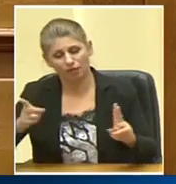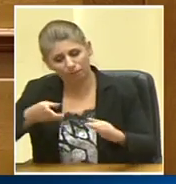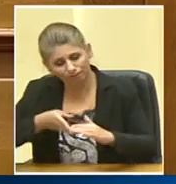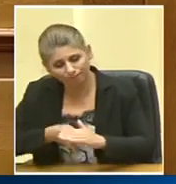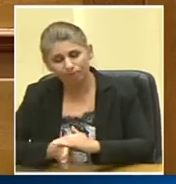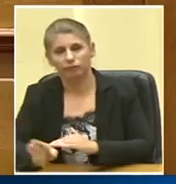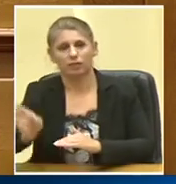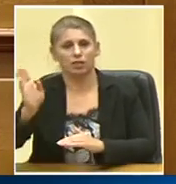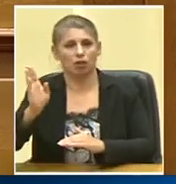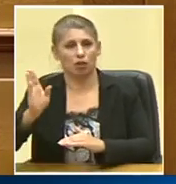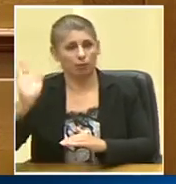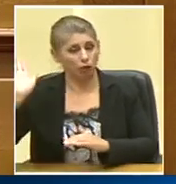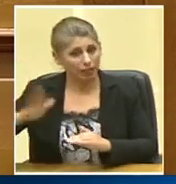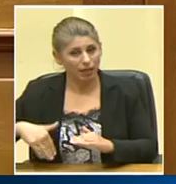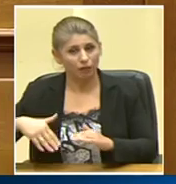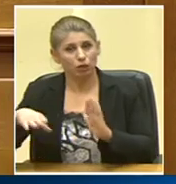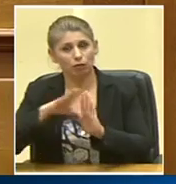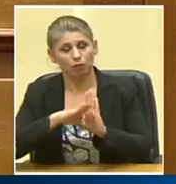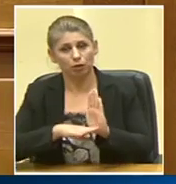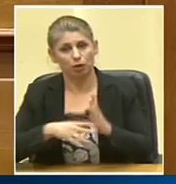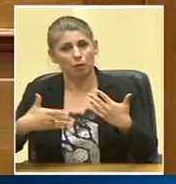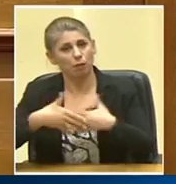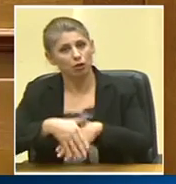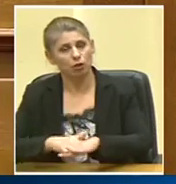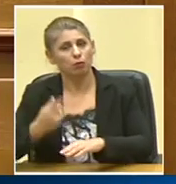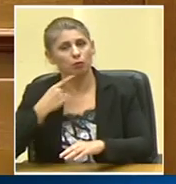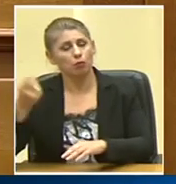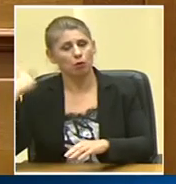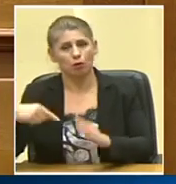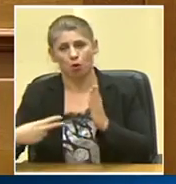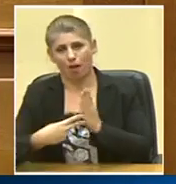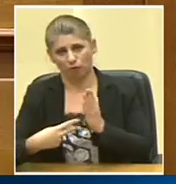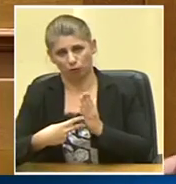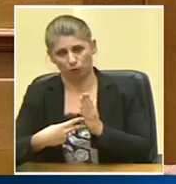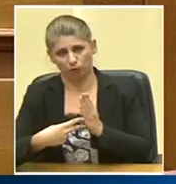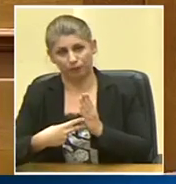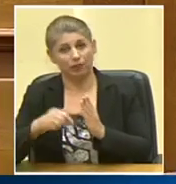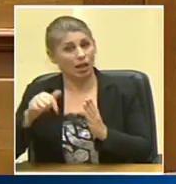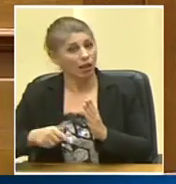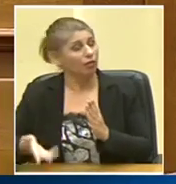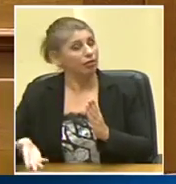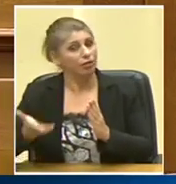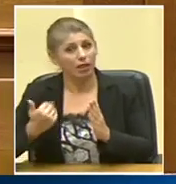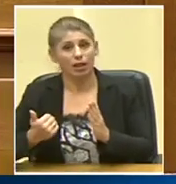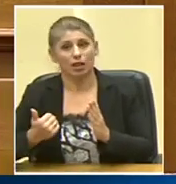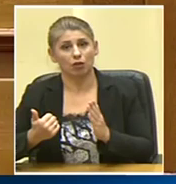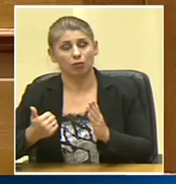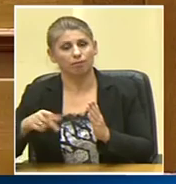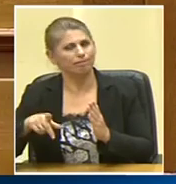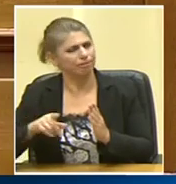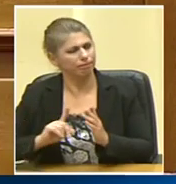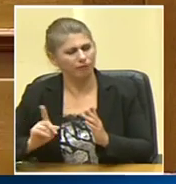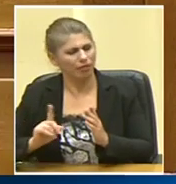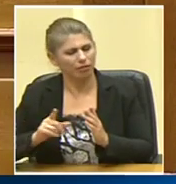τελευταίο πρόγραμμα προσαρμογής τον περασμένο Αύγουστο. Και εδώ δεν έχουμε να κάνουμε, θα έλεγα, απλώς με